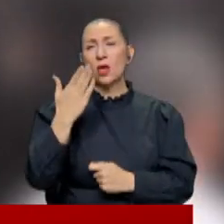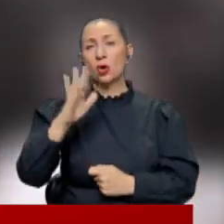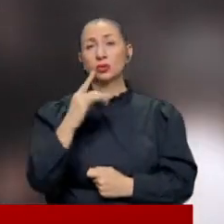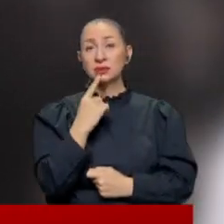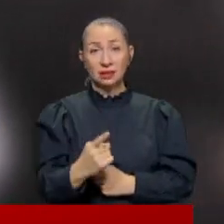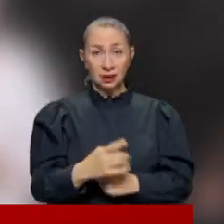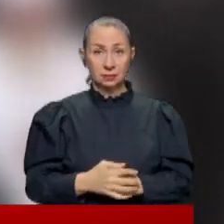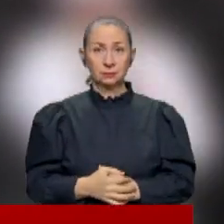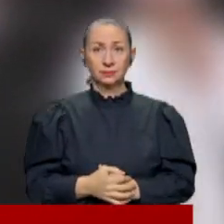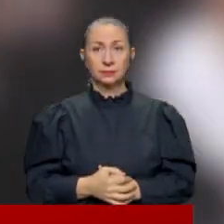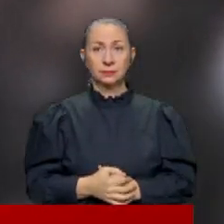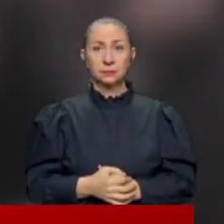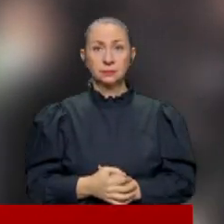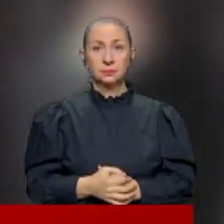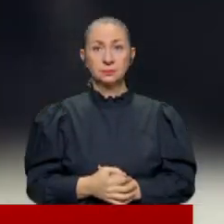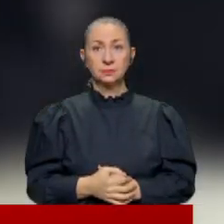dedi.